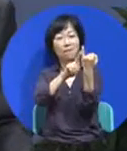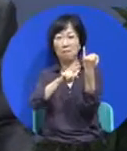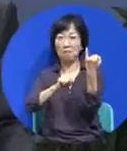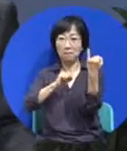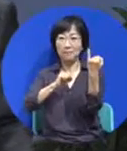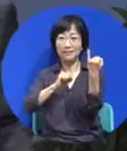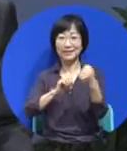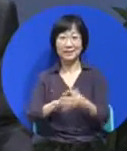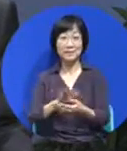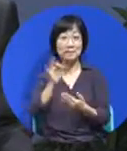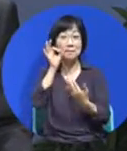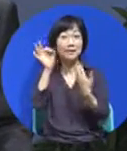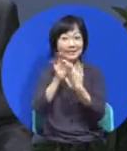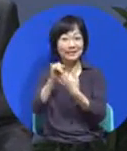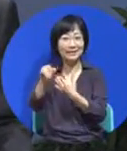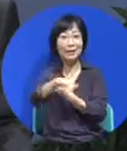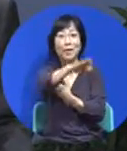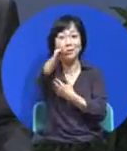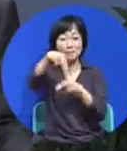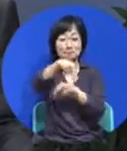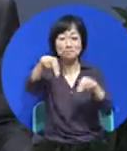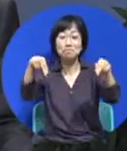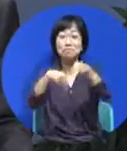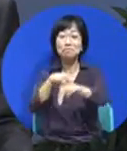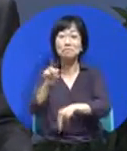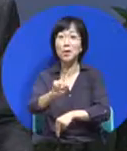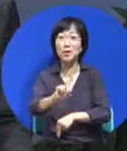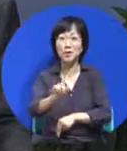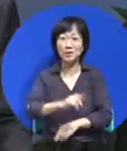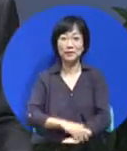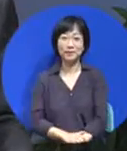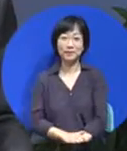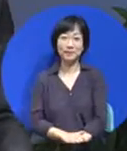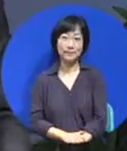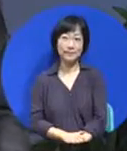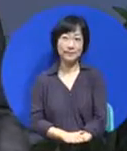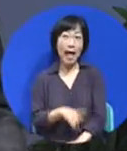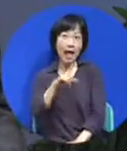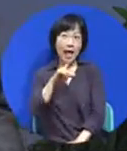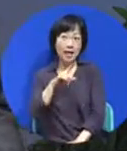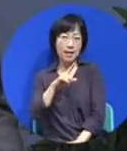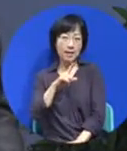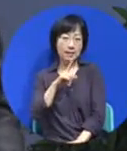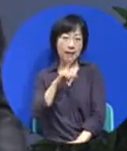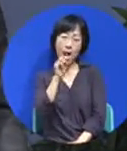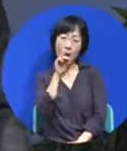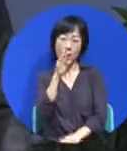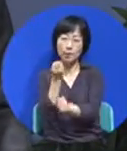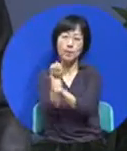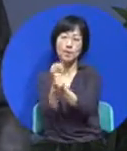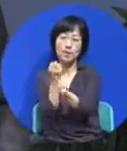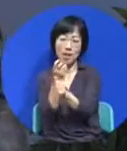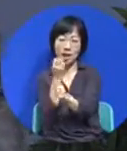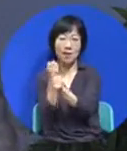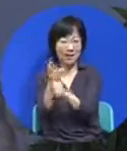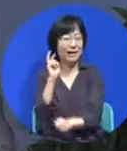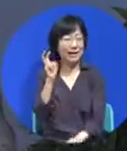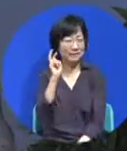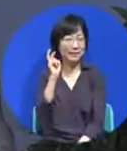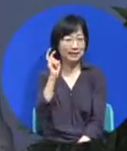여름부터 뭐라 하겠습니까? If it were you, what would you have said? 금방 입을 나불길 거야 말이야. I'm sure you would have immediately told him the